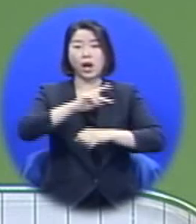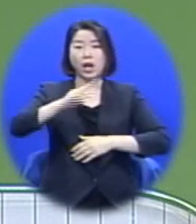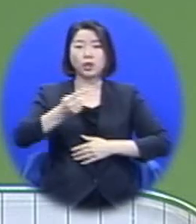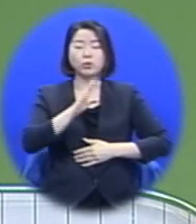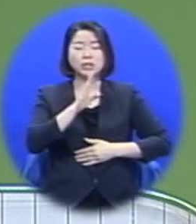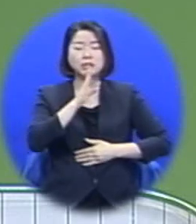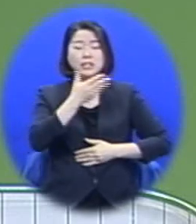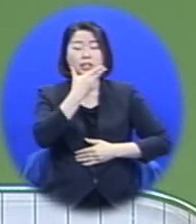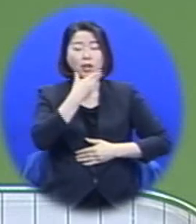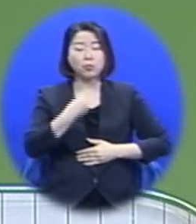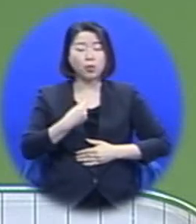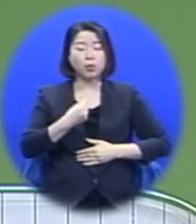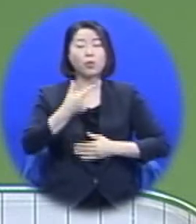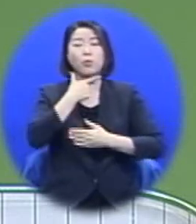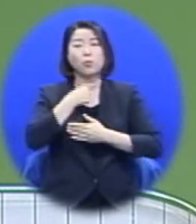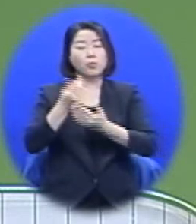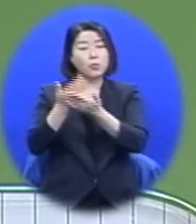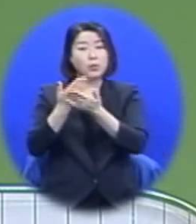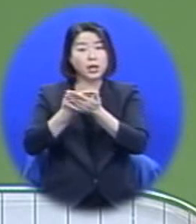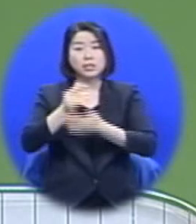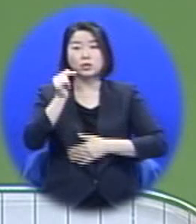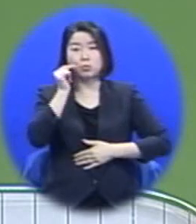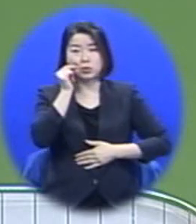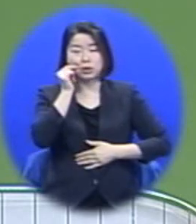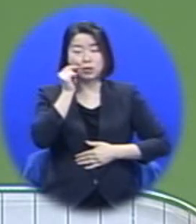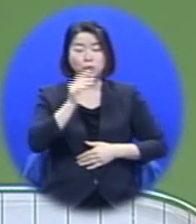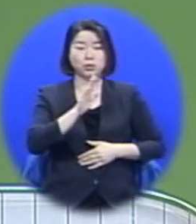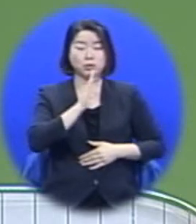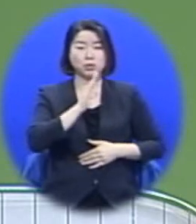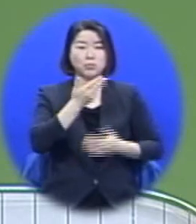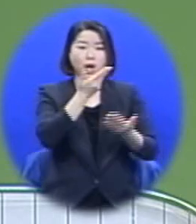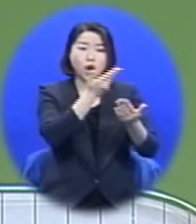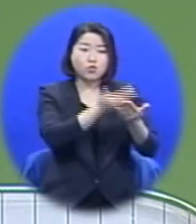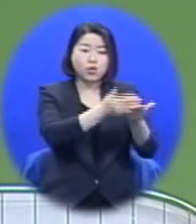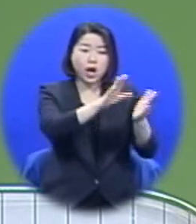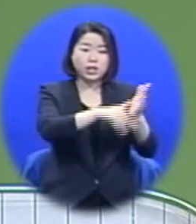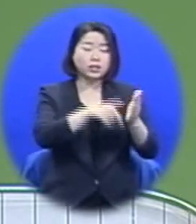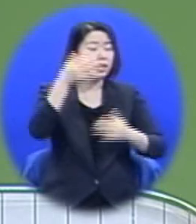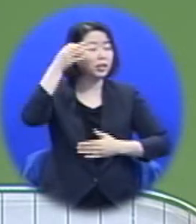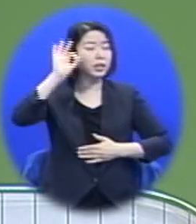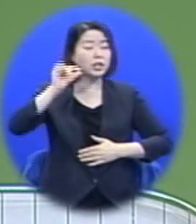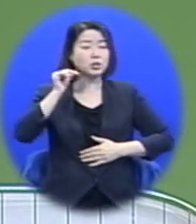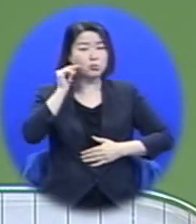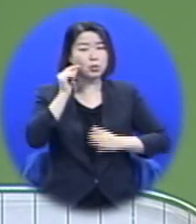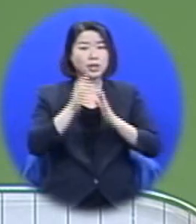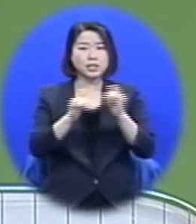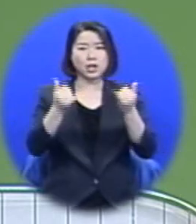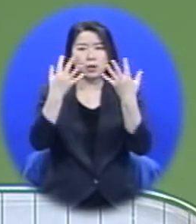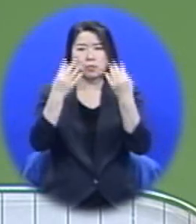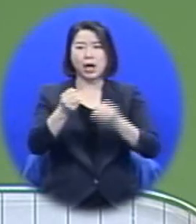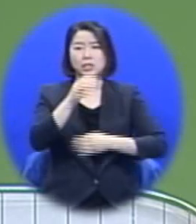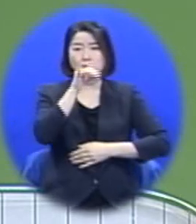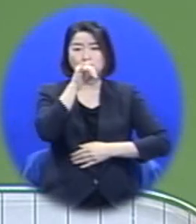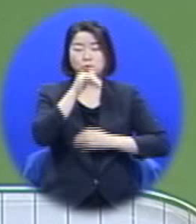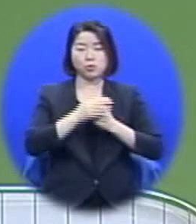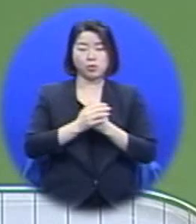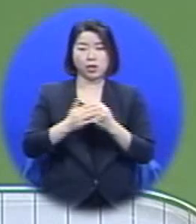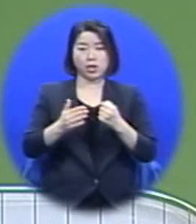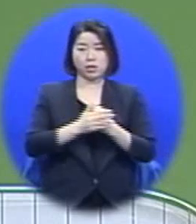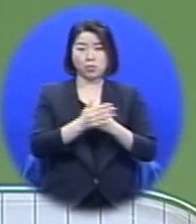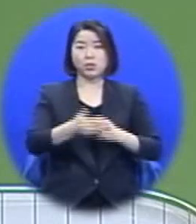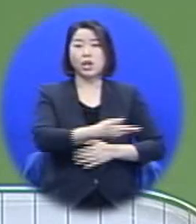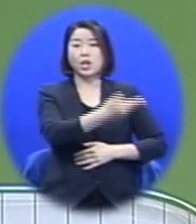못하고 그리고 정말 구해야 될 때 깨닫지도 못하는 분들이 상당히 많으십니다 여러분